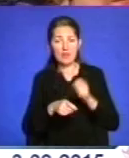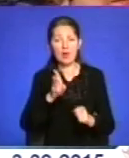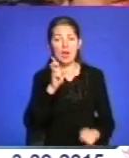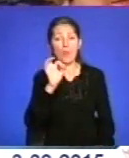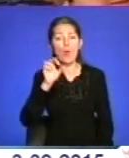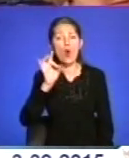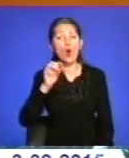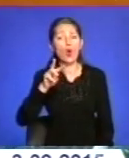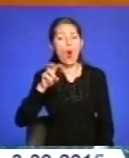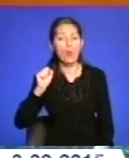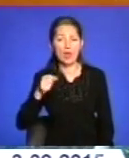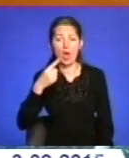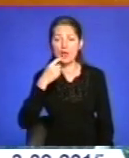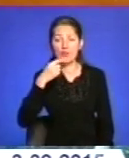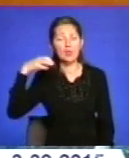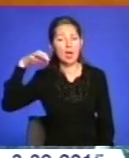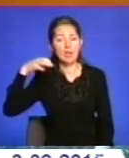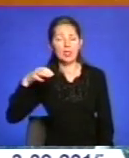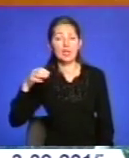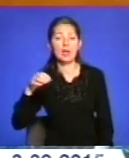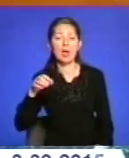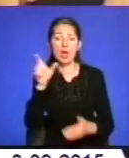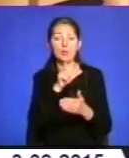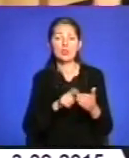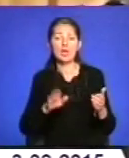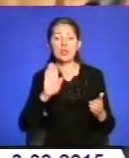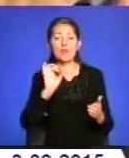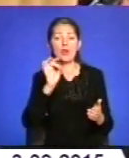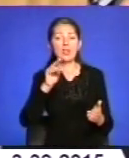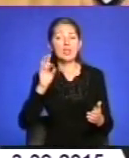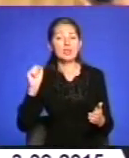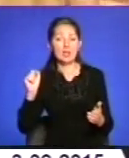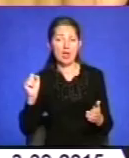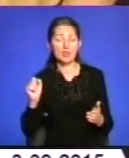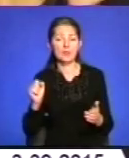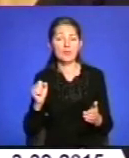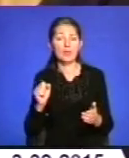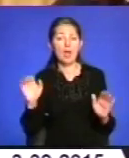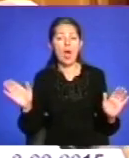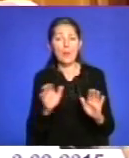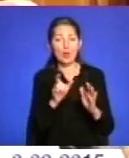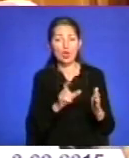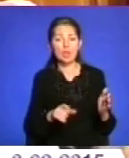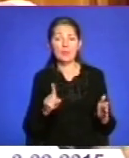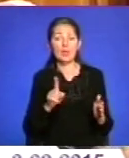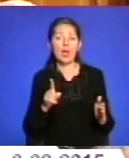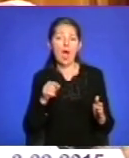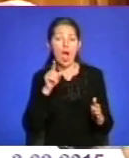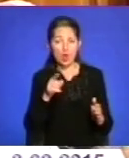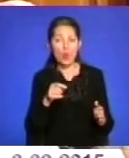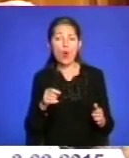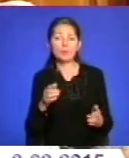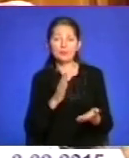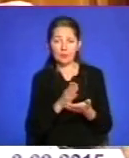калина», «Пісенний вернісаж», «Мелодії під каменя». Саме за пісенну творчість у 2013-му йому